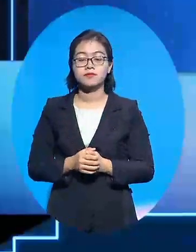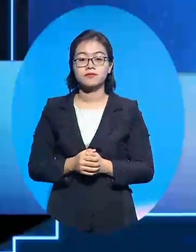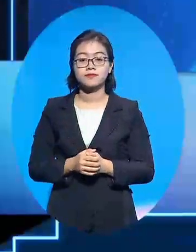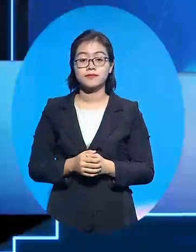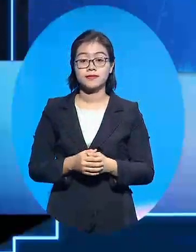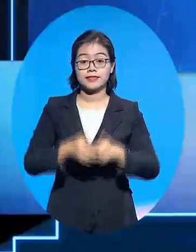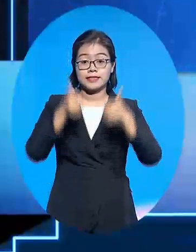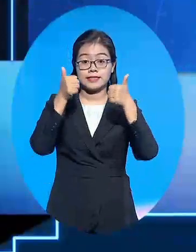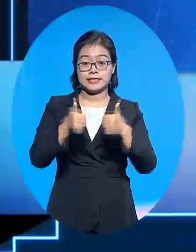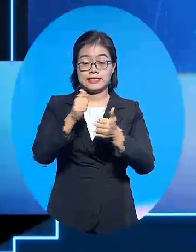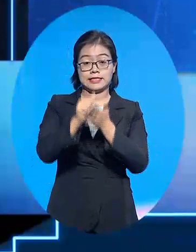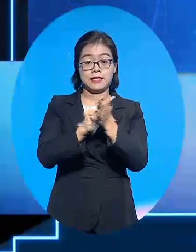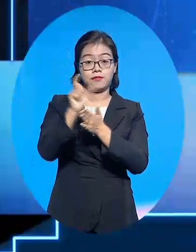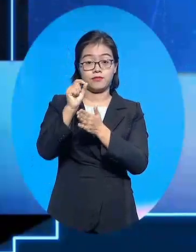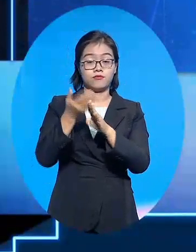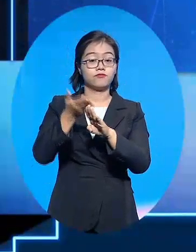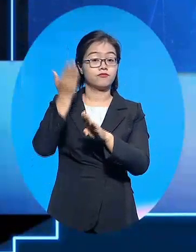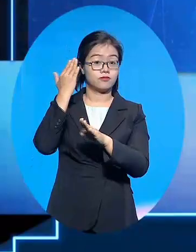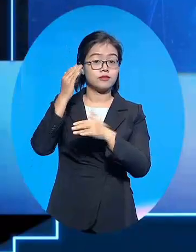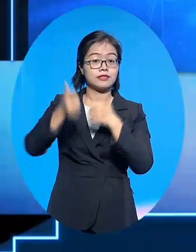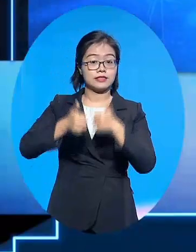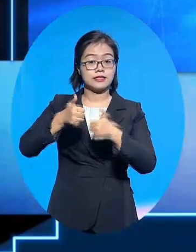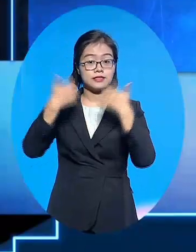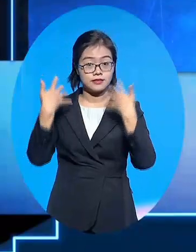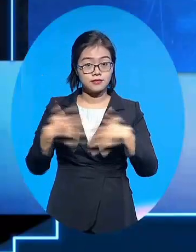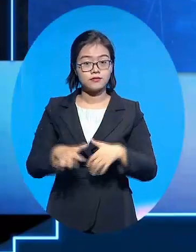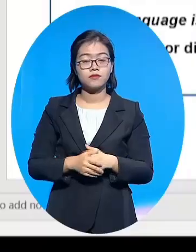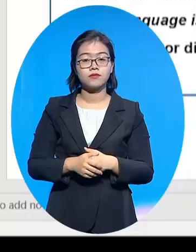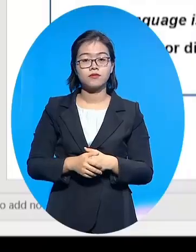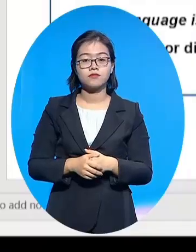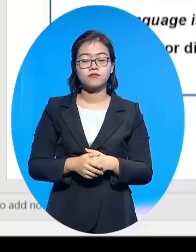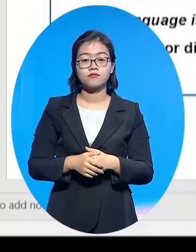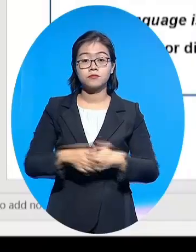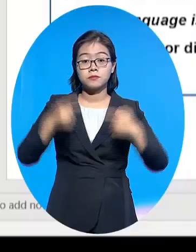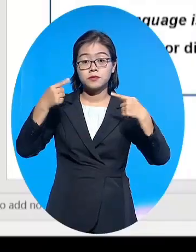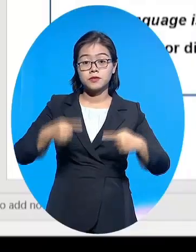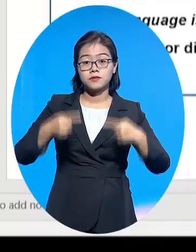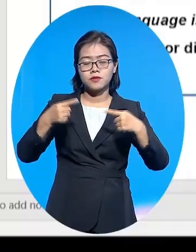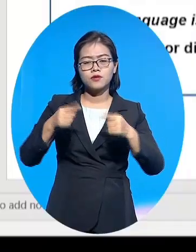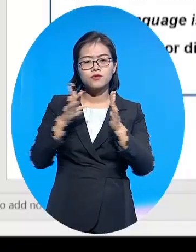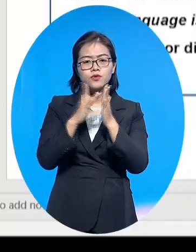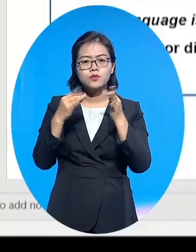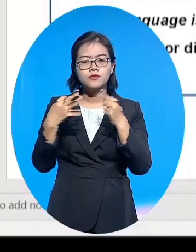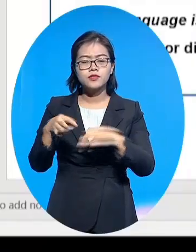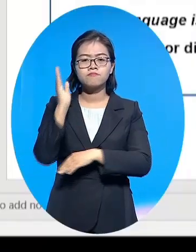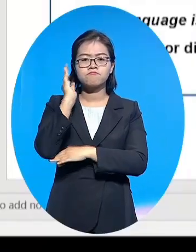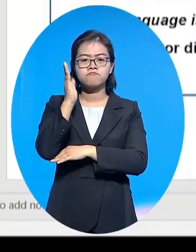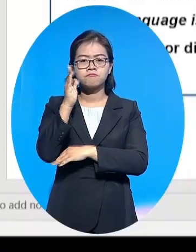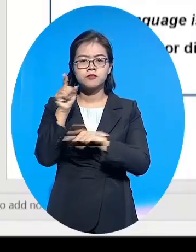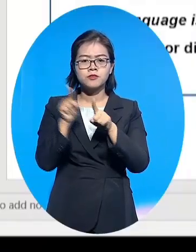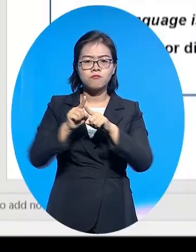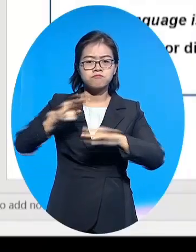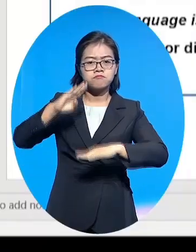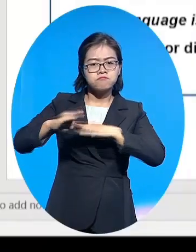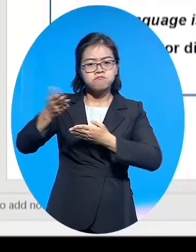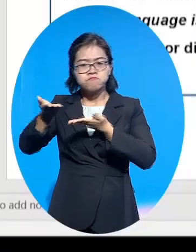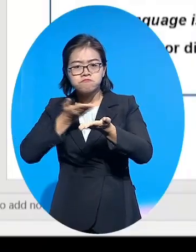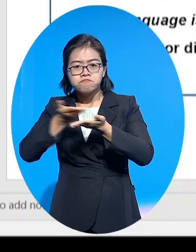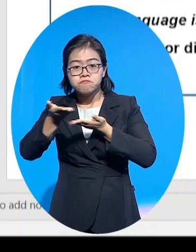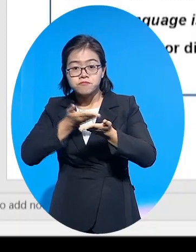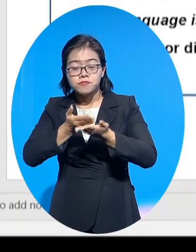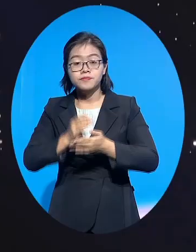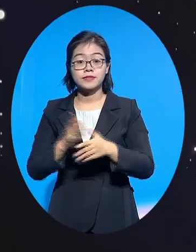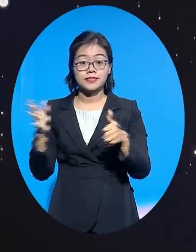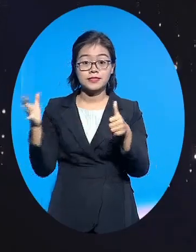trong tháng 10 vừa qua vòng tranh tài bây giờ là chung kết diễn ra với nội dung đi base tranh viện tiếng Anh kết quả với nền tảng tiếng Anh